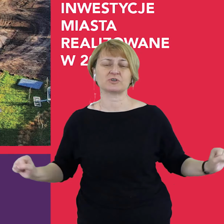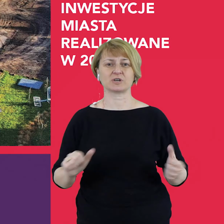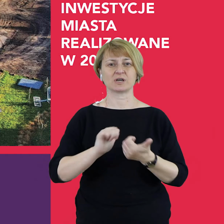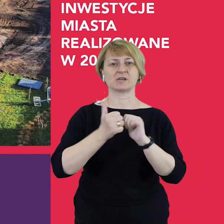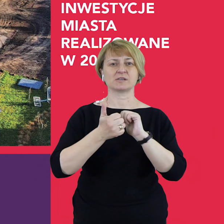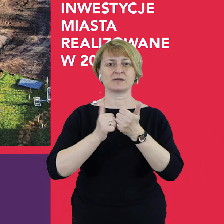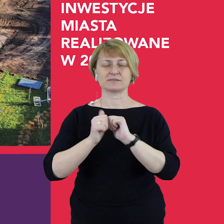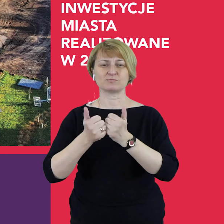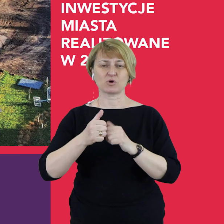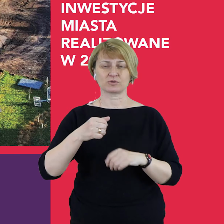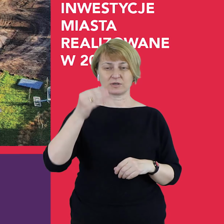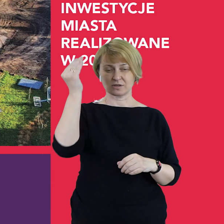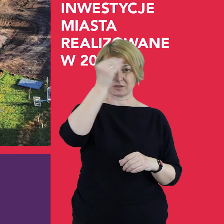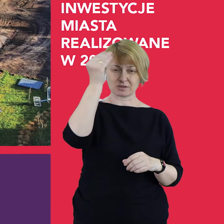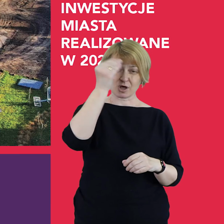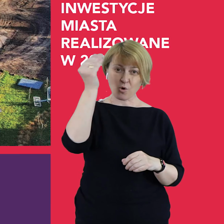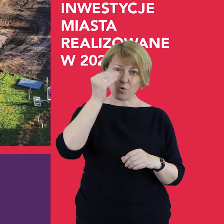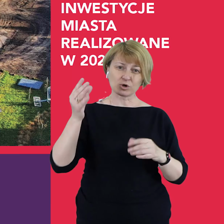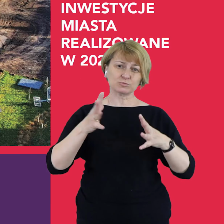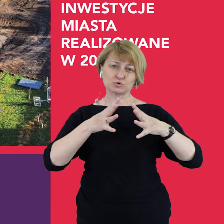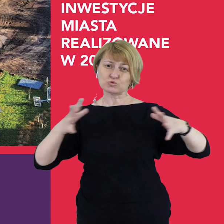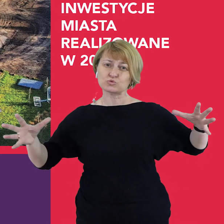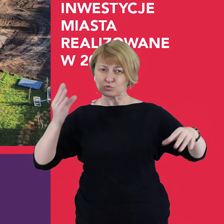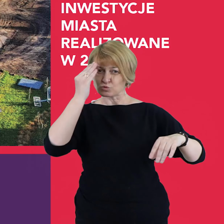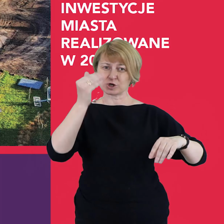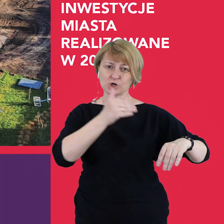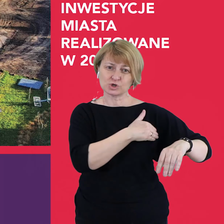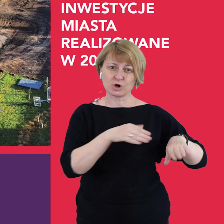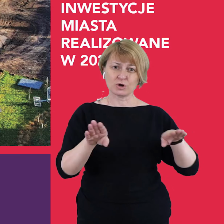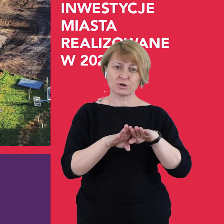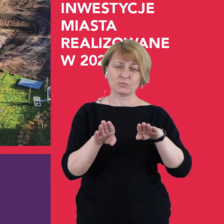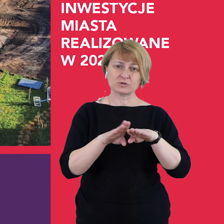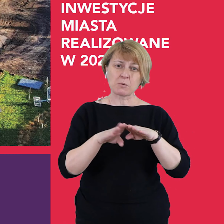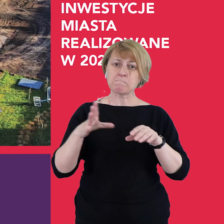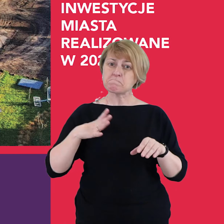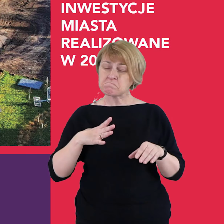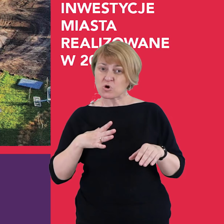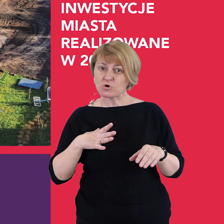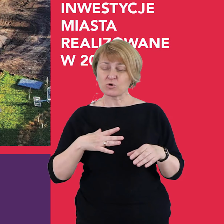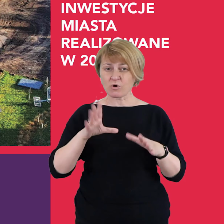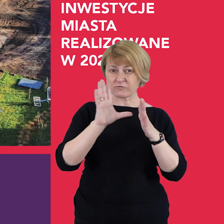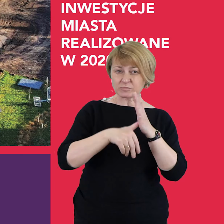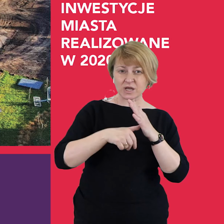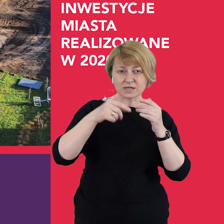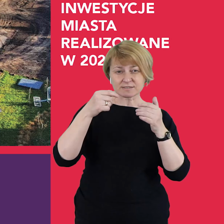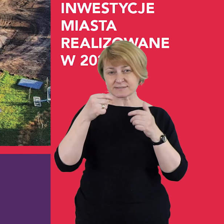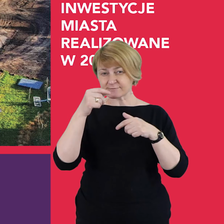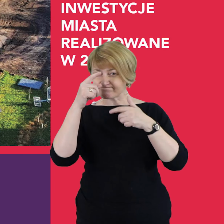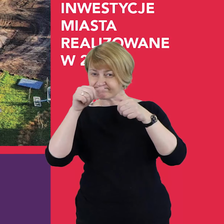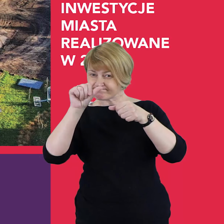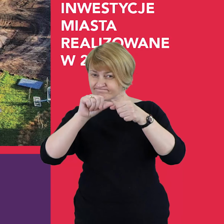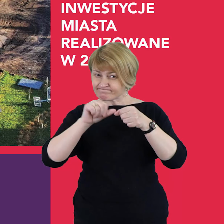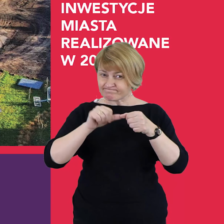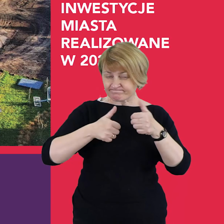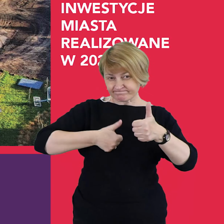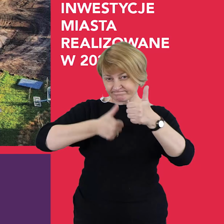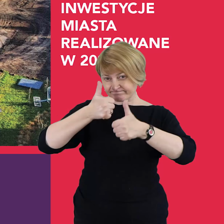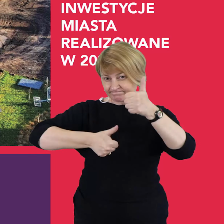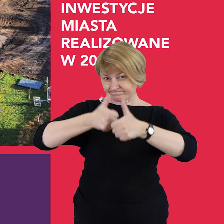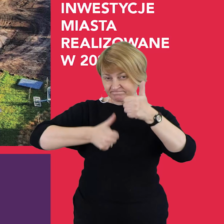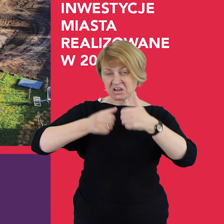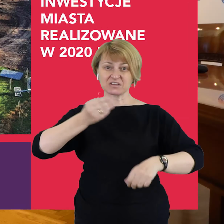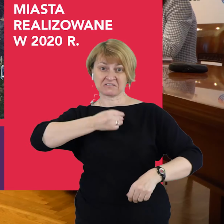warunki ćwiczenia, uprawiania sportu, nauki przy tej dużej, bardzo dużej szkole, ostatnio w jednym z rankingów miejskich jako jednej z najlepszych